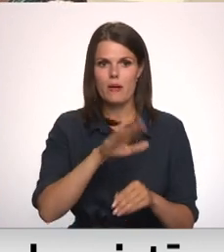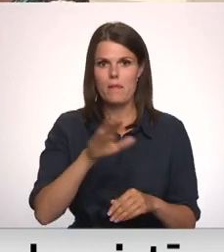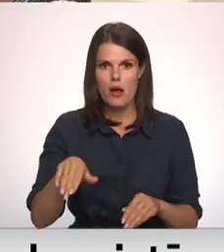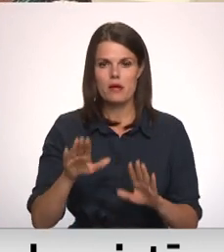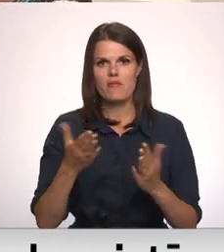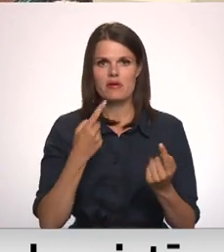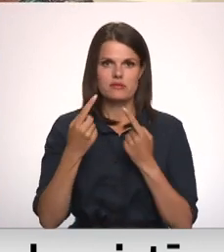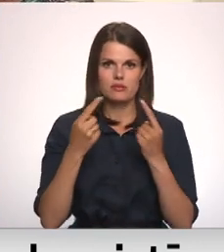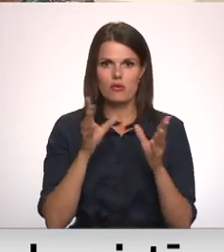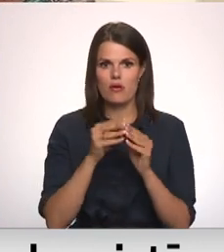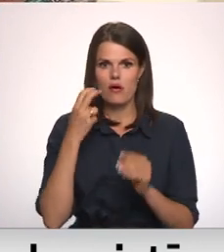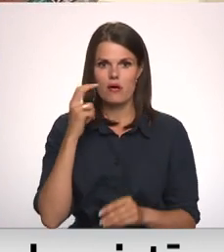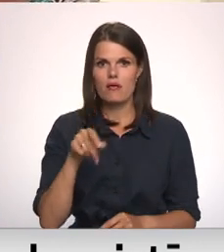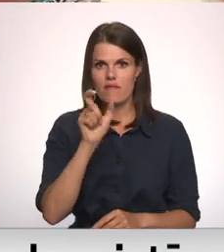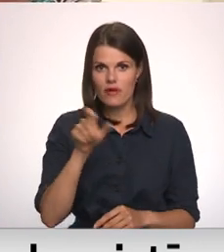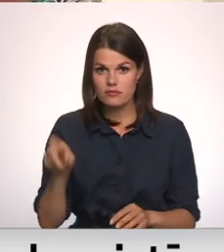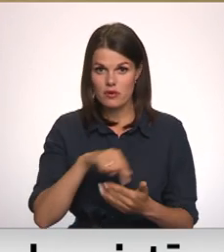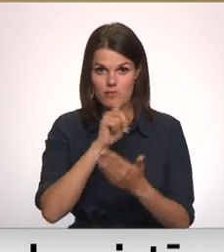sarunas ar vecākiem normāli.